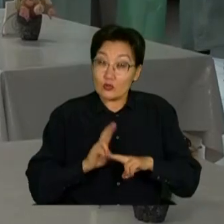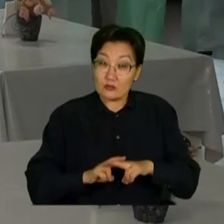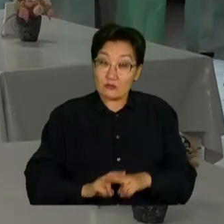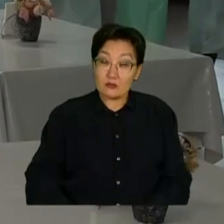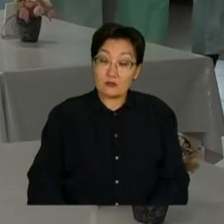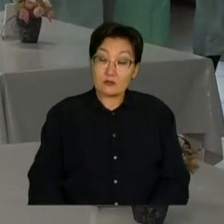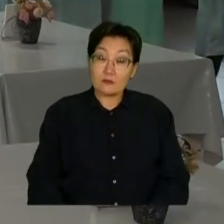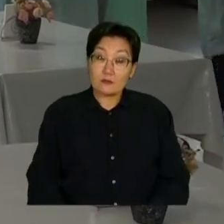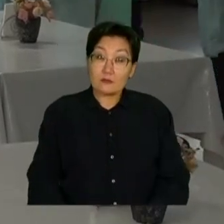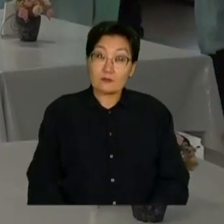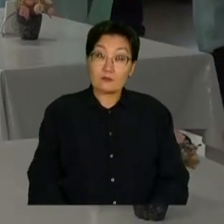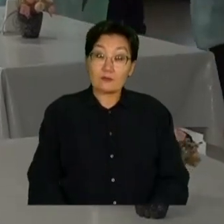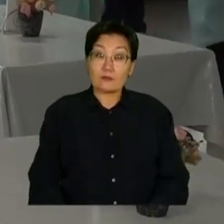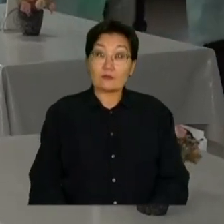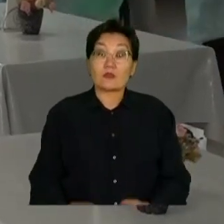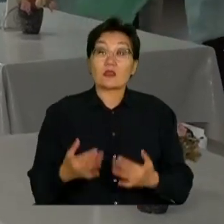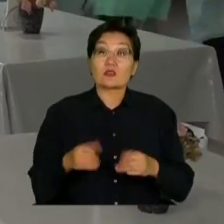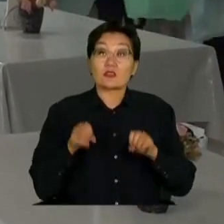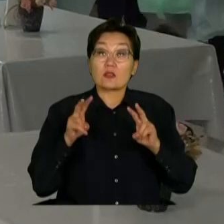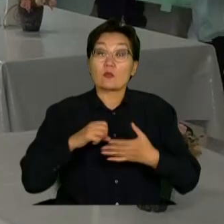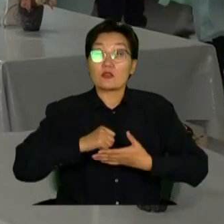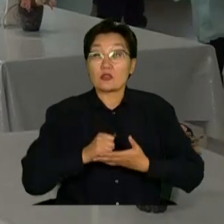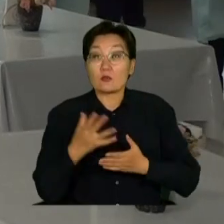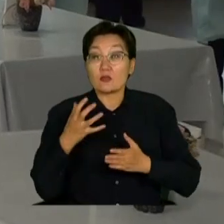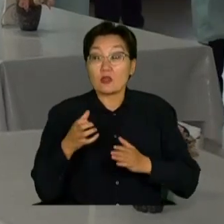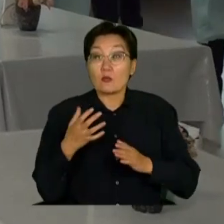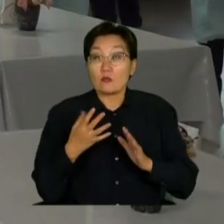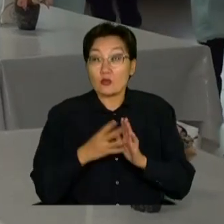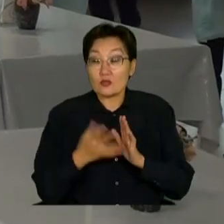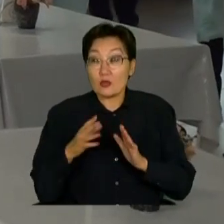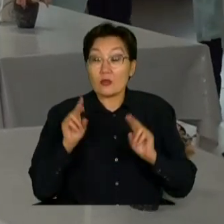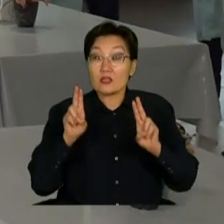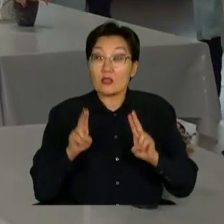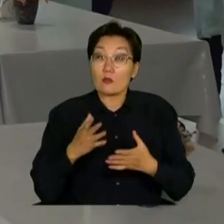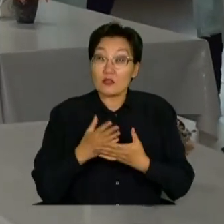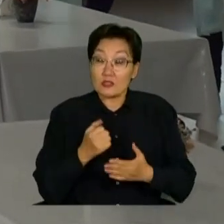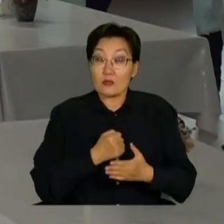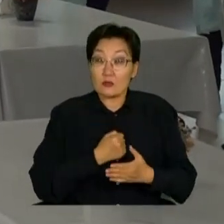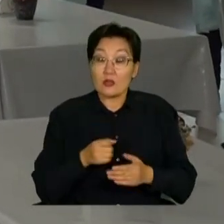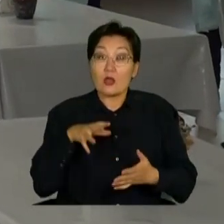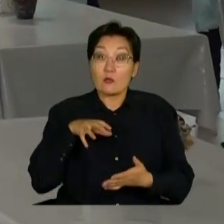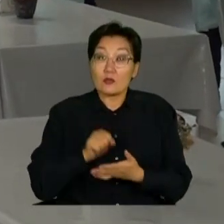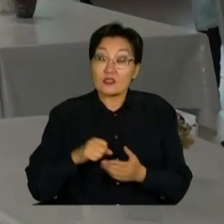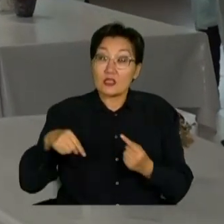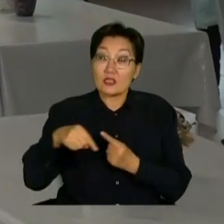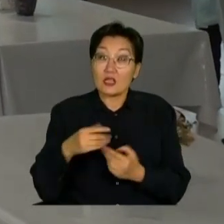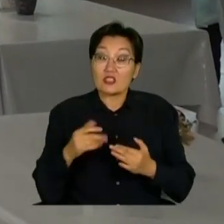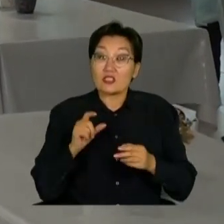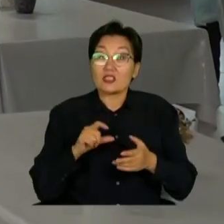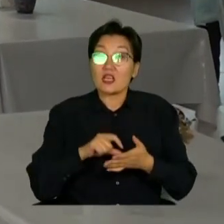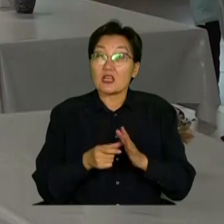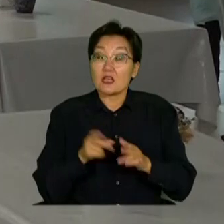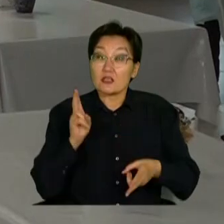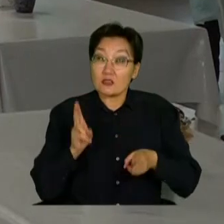есть 595 правило. Арнай бекіткен 595 ереже бар, бірақ өкініштісі бір жалға алушының қанша асханаға қызмет